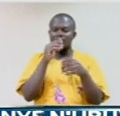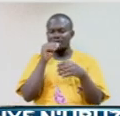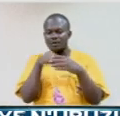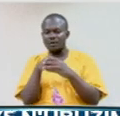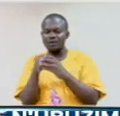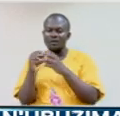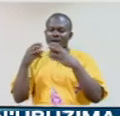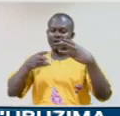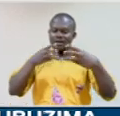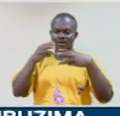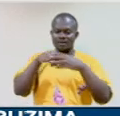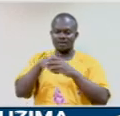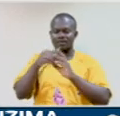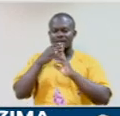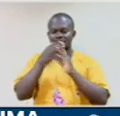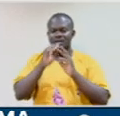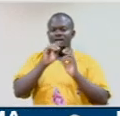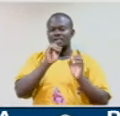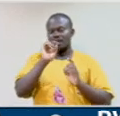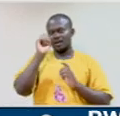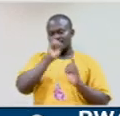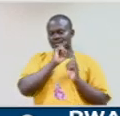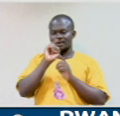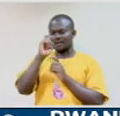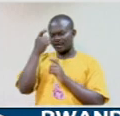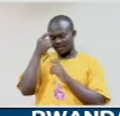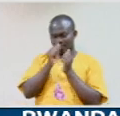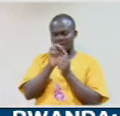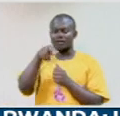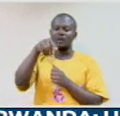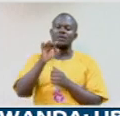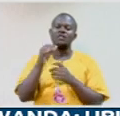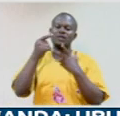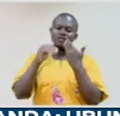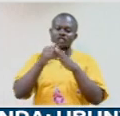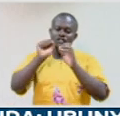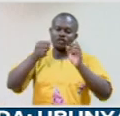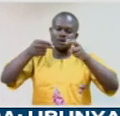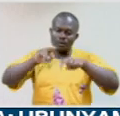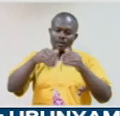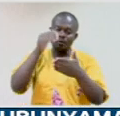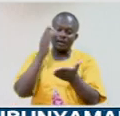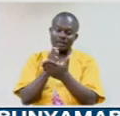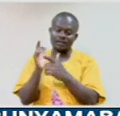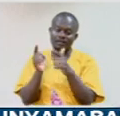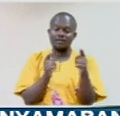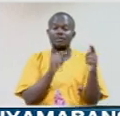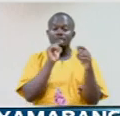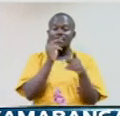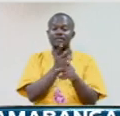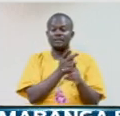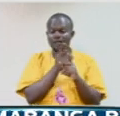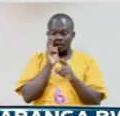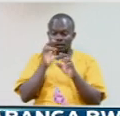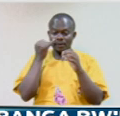intambara hagati y'izari ngabo za leta na FPR inkotanyi kwigikwiye kubaho ari uguhagarika intambara batitaye kureba